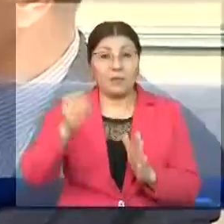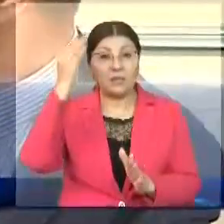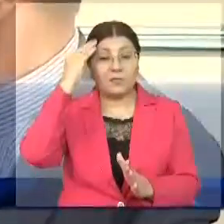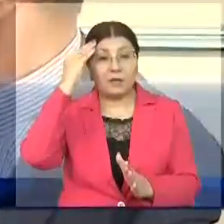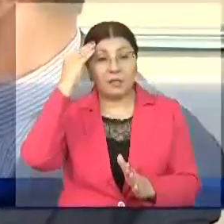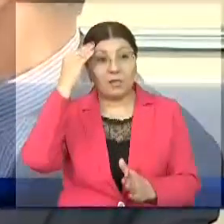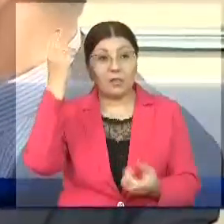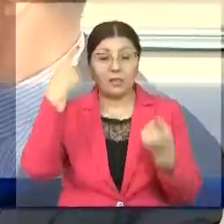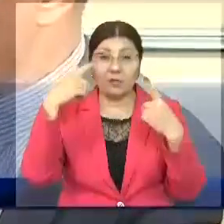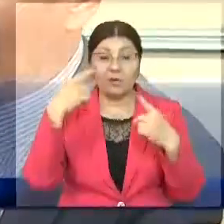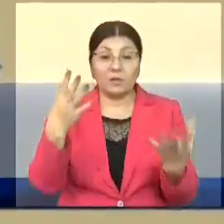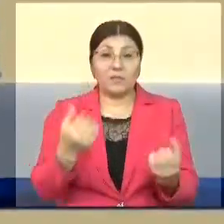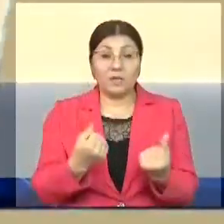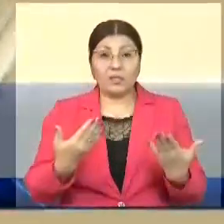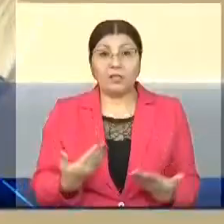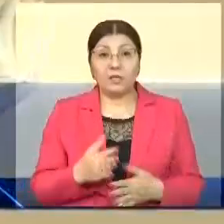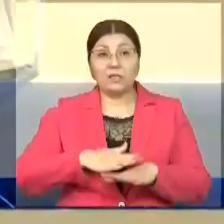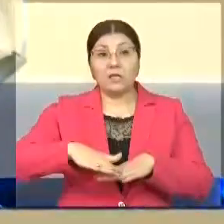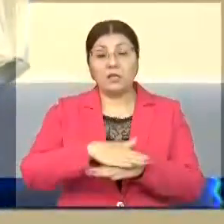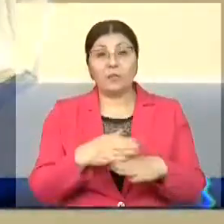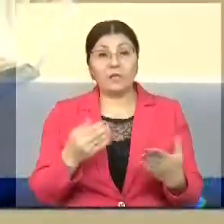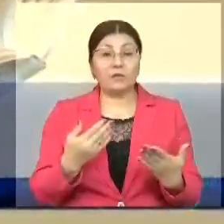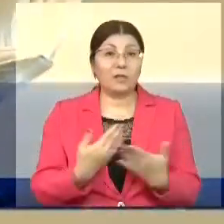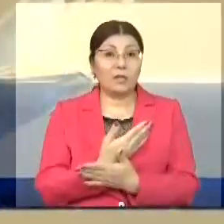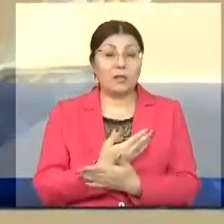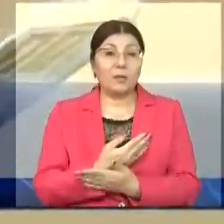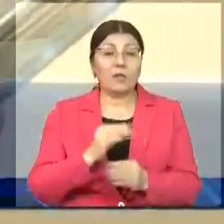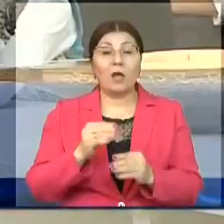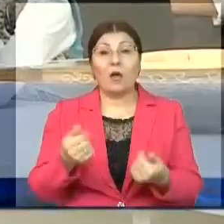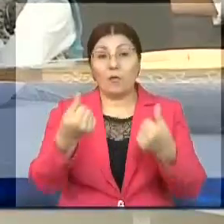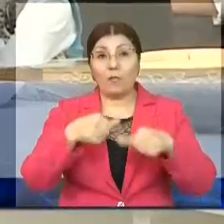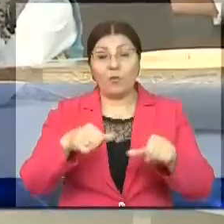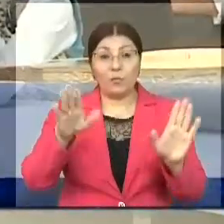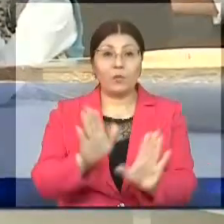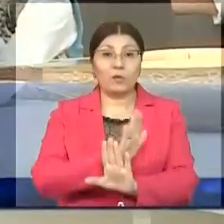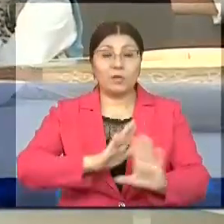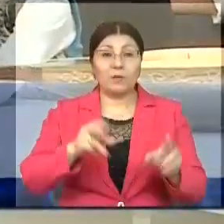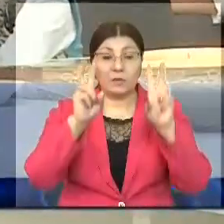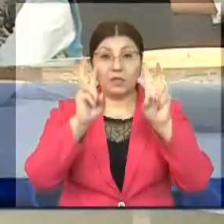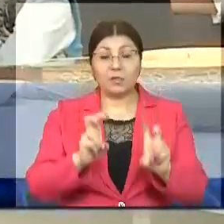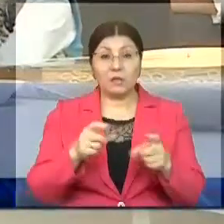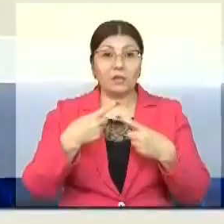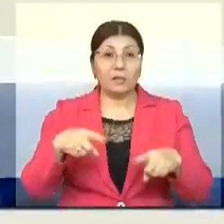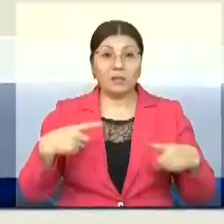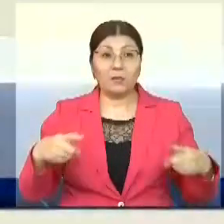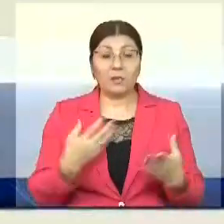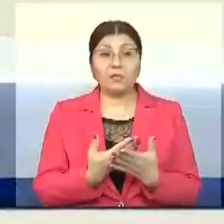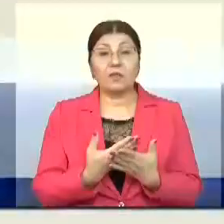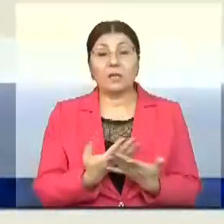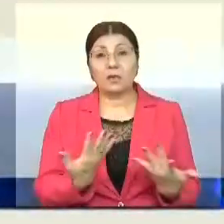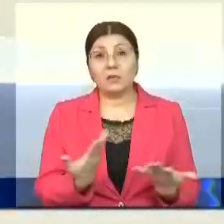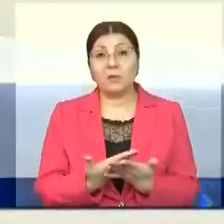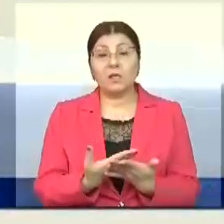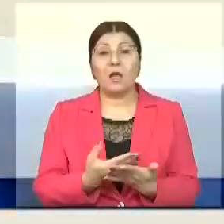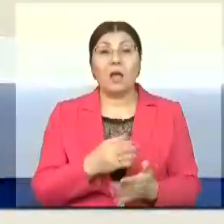мотивы, взятые из жизни народа, а также новаторство в форме музыкальных композиций. Тематика его кюев разнообразна. Казанғап